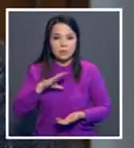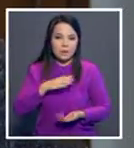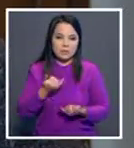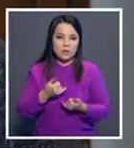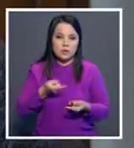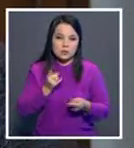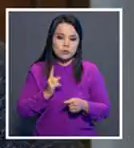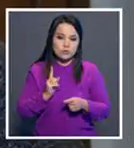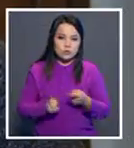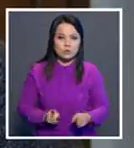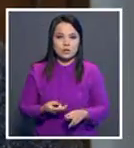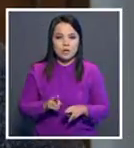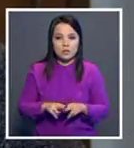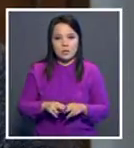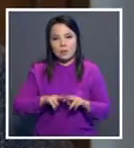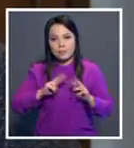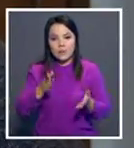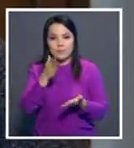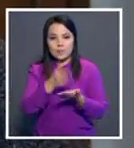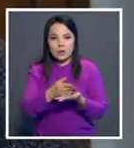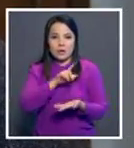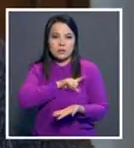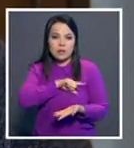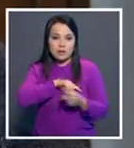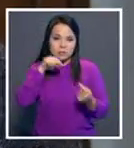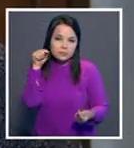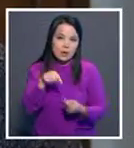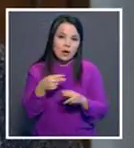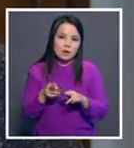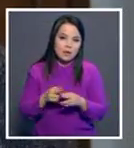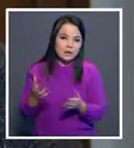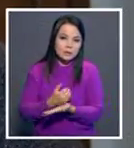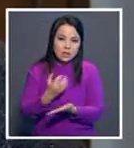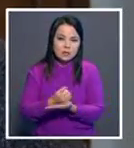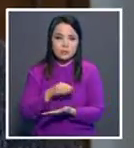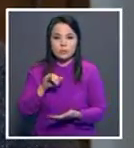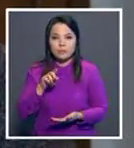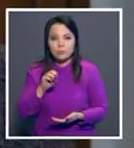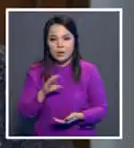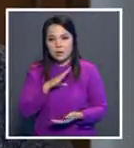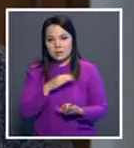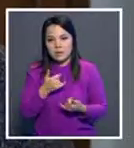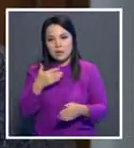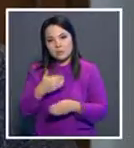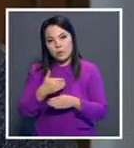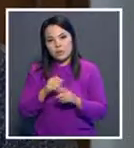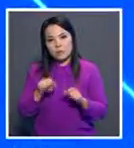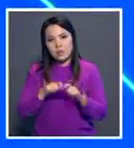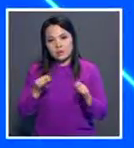тікелей сәйкес болғандықтан біздің спектакліміздің желісі де сондай бір түкпе спектакль деп айтуға